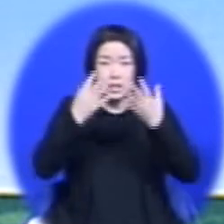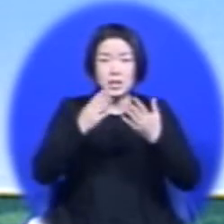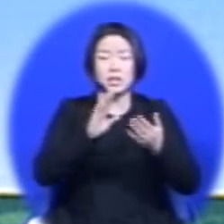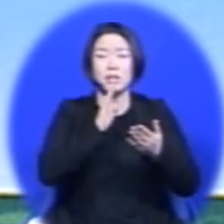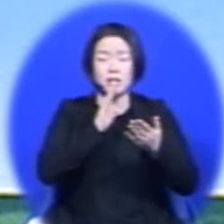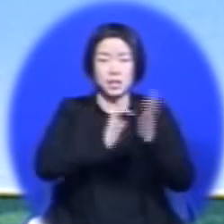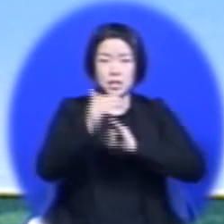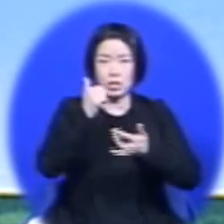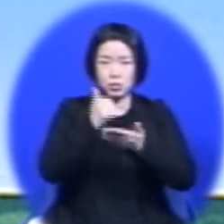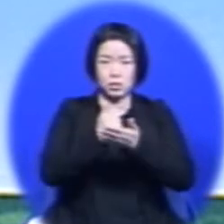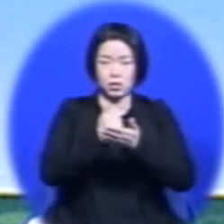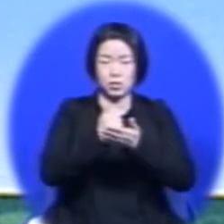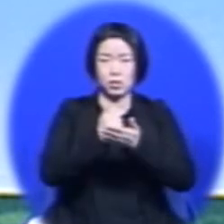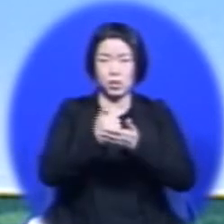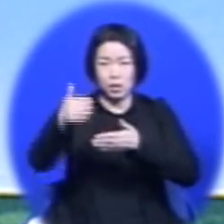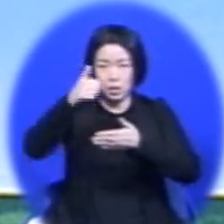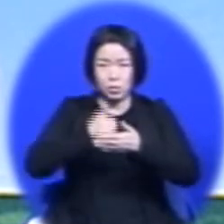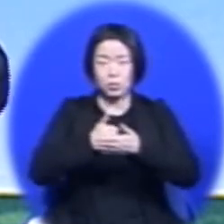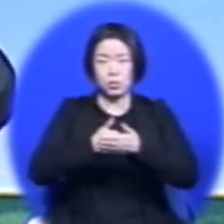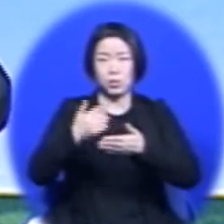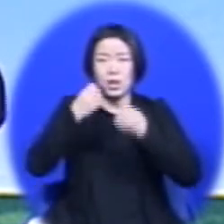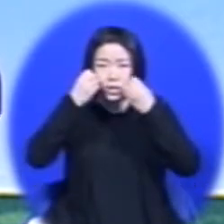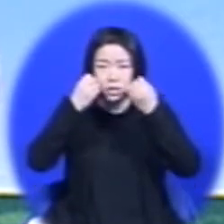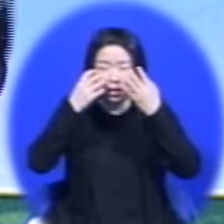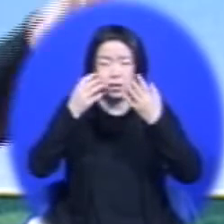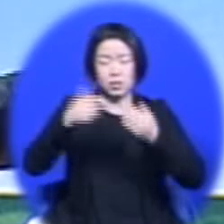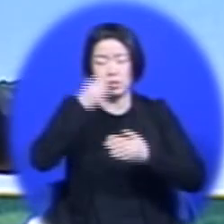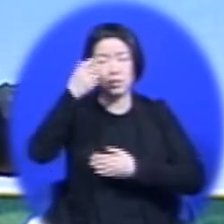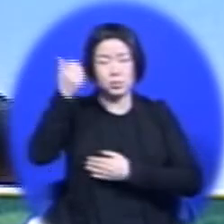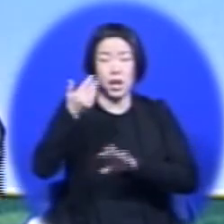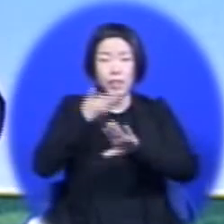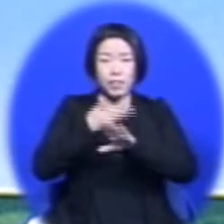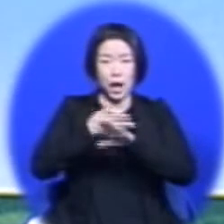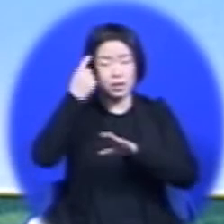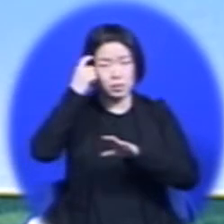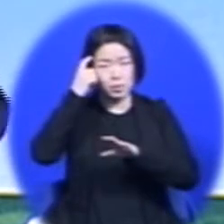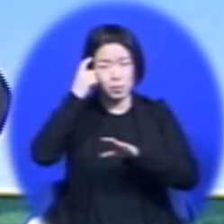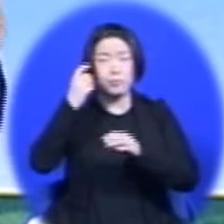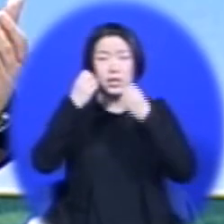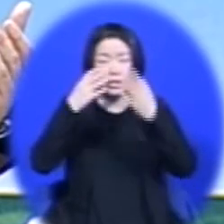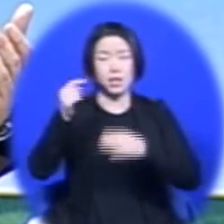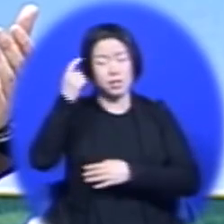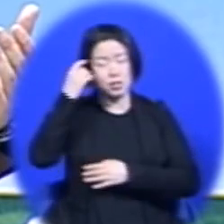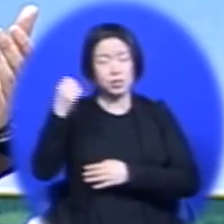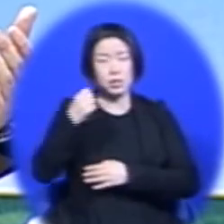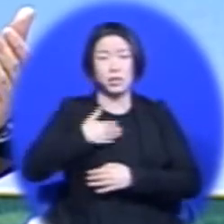내 안에 성령께서 오셔서 내 안에 완전히 다른 정신을, 새 정신을 내게